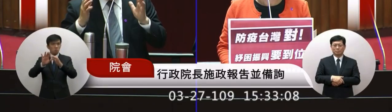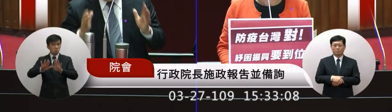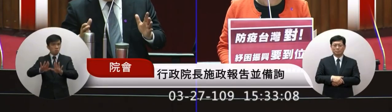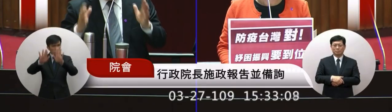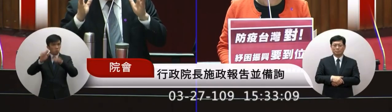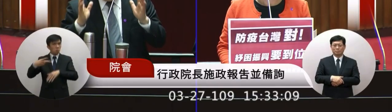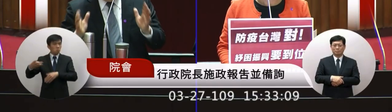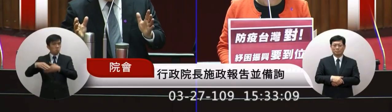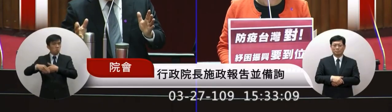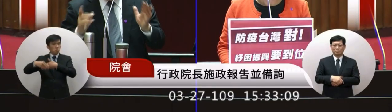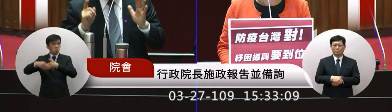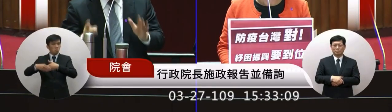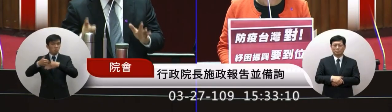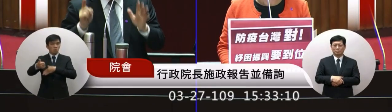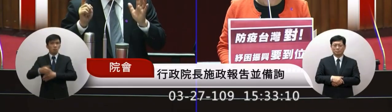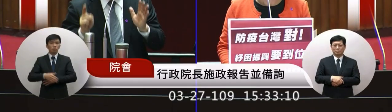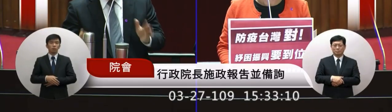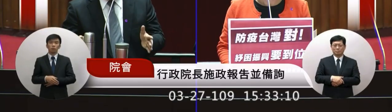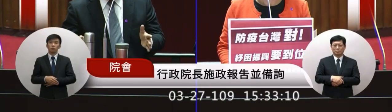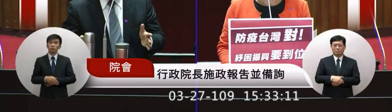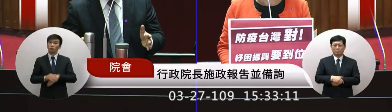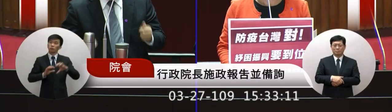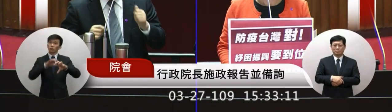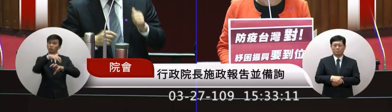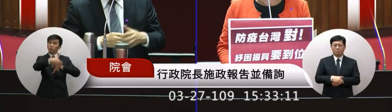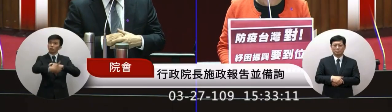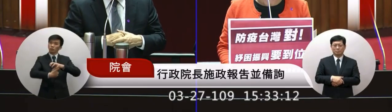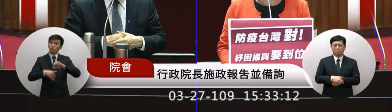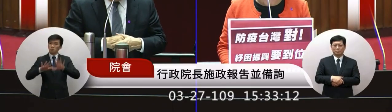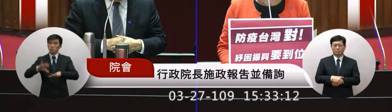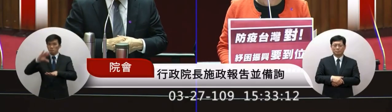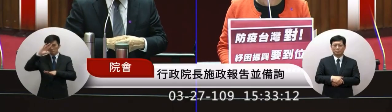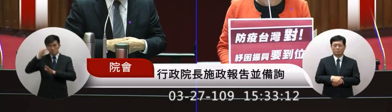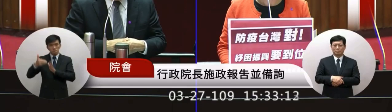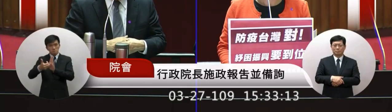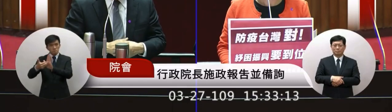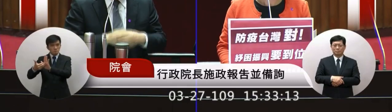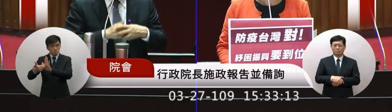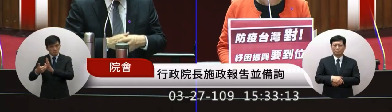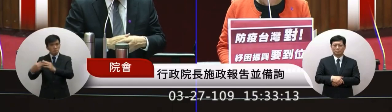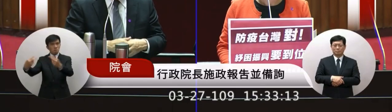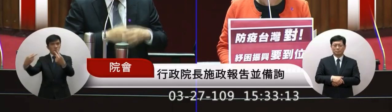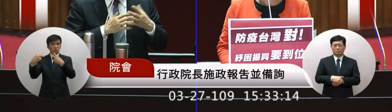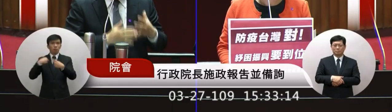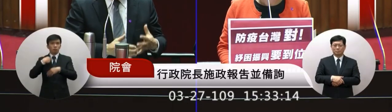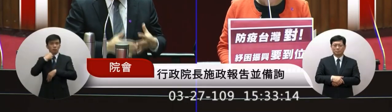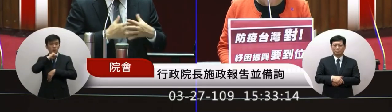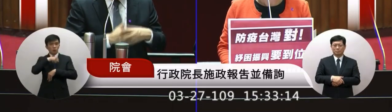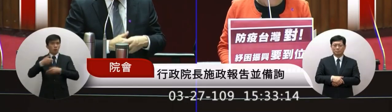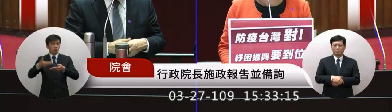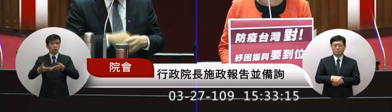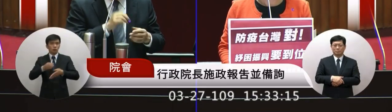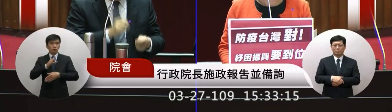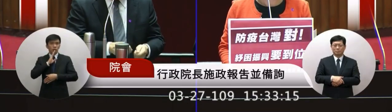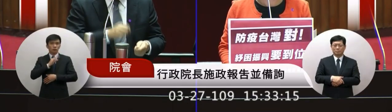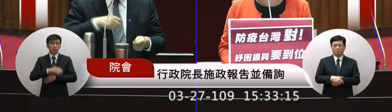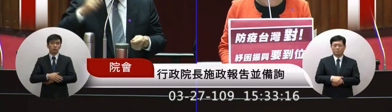好。那全世界这一次从防疫也看到台湾的重要，所以美国在